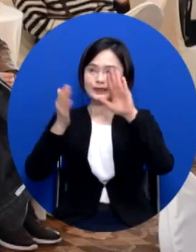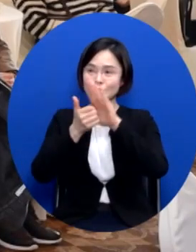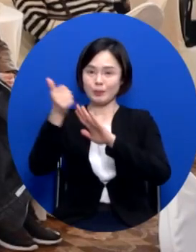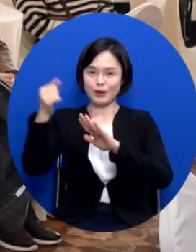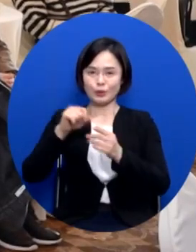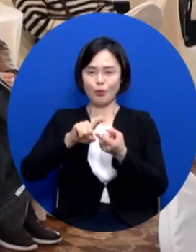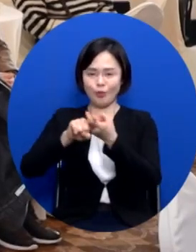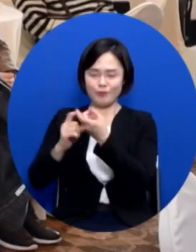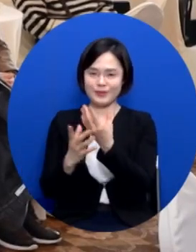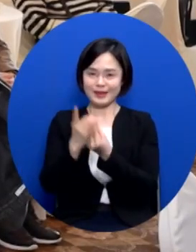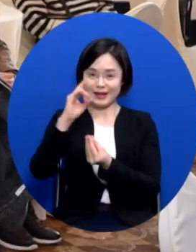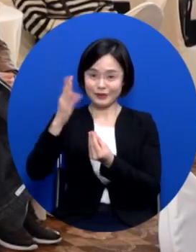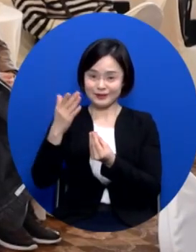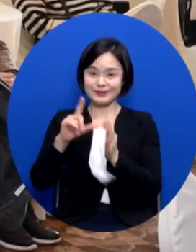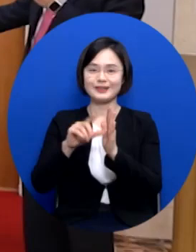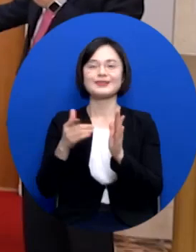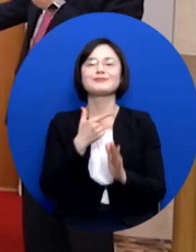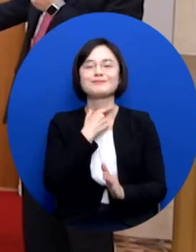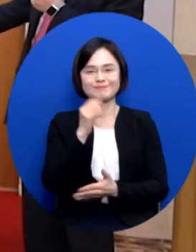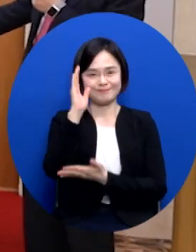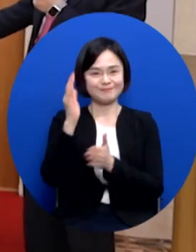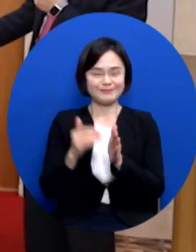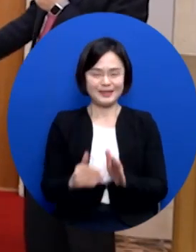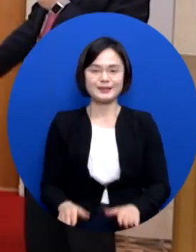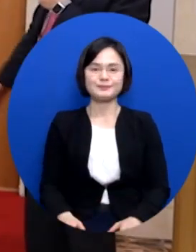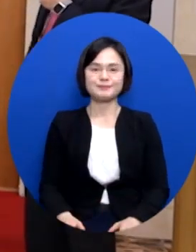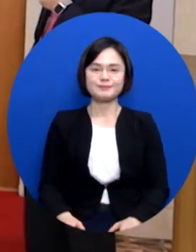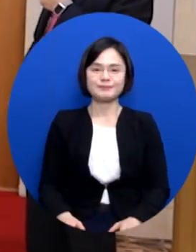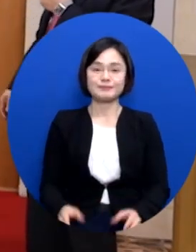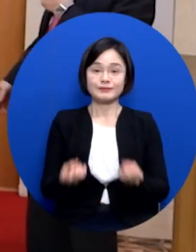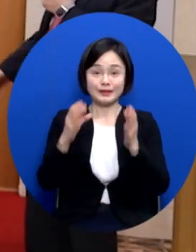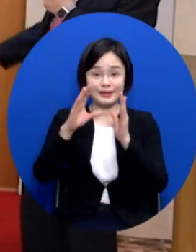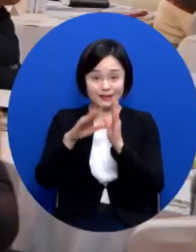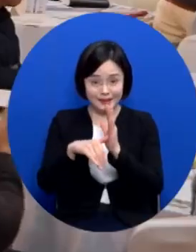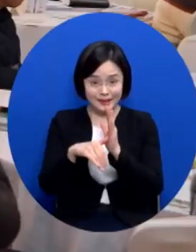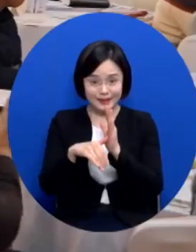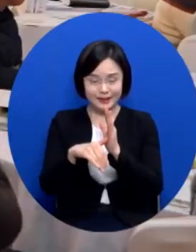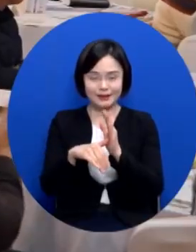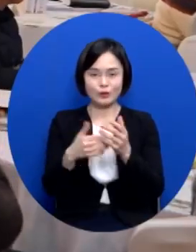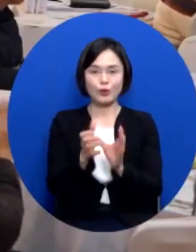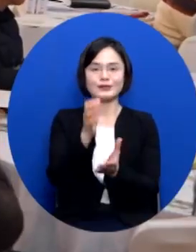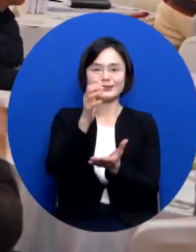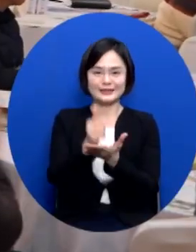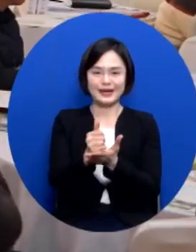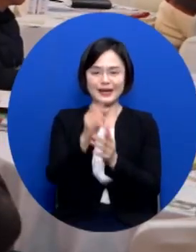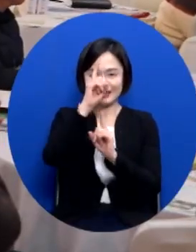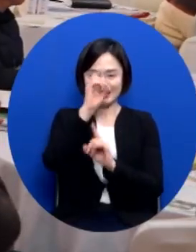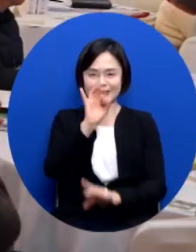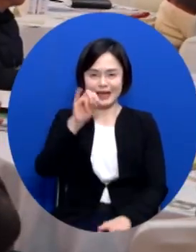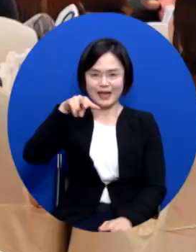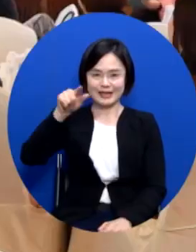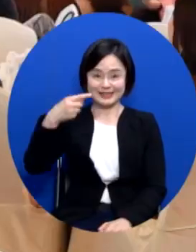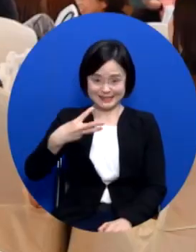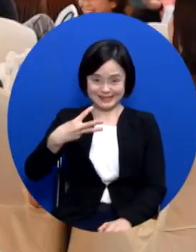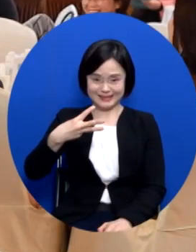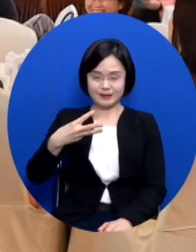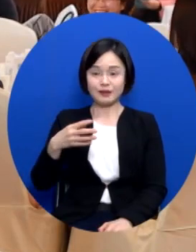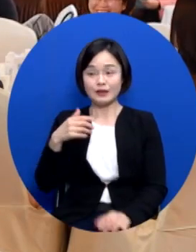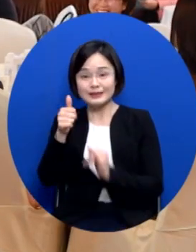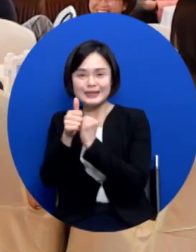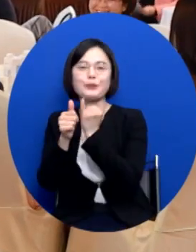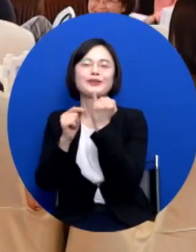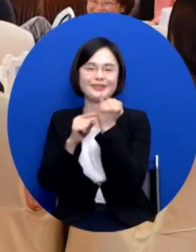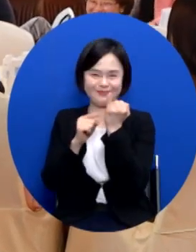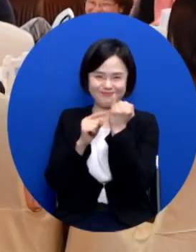시 되길 바란다고 인사했습니다 이날 행사에는 생터 성경사역원 원장 이예실 3호도 함께해 전문 강사 스쿨